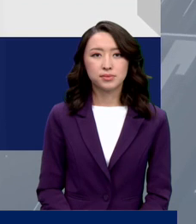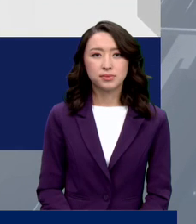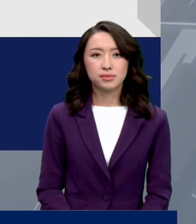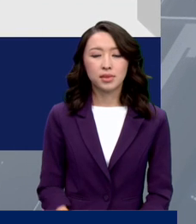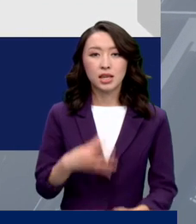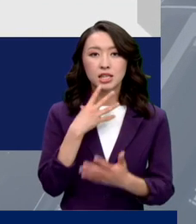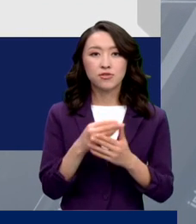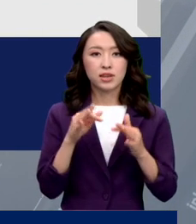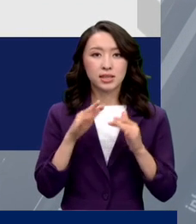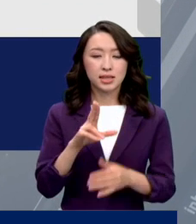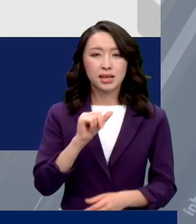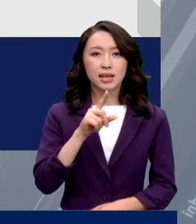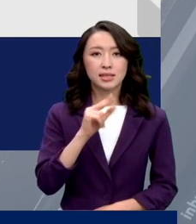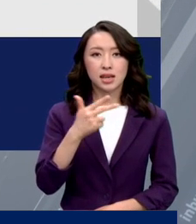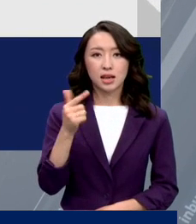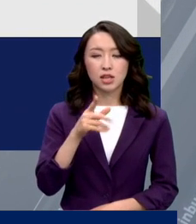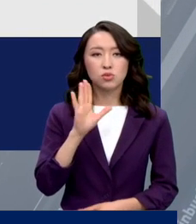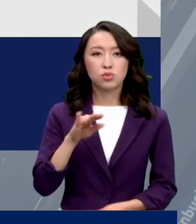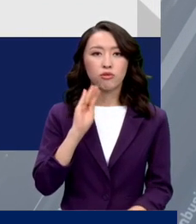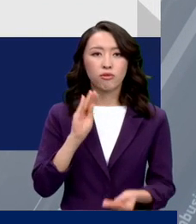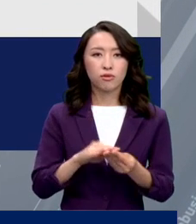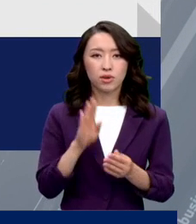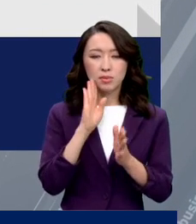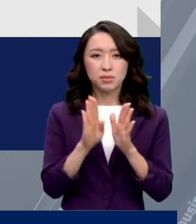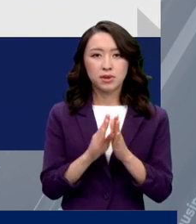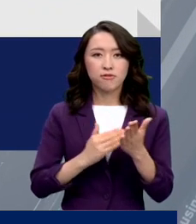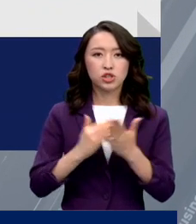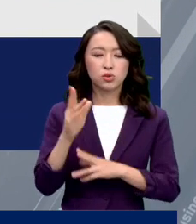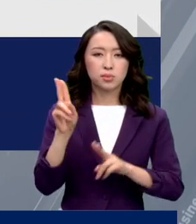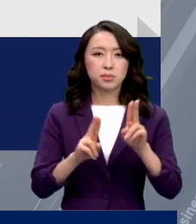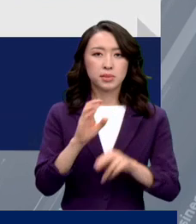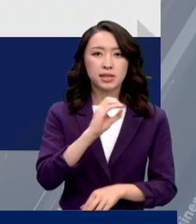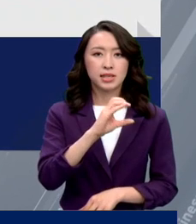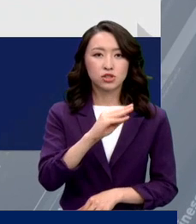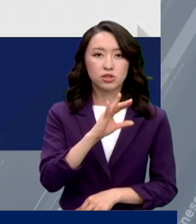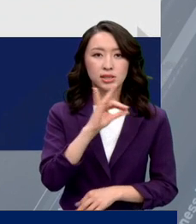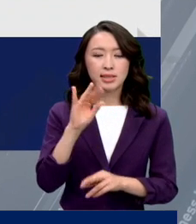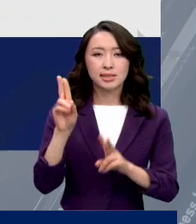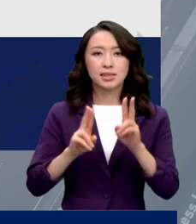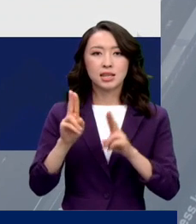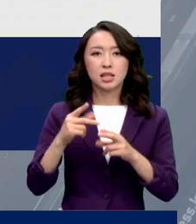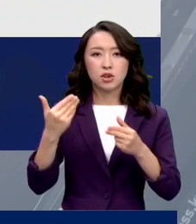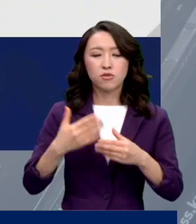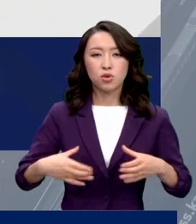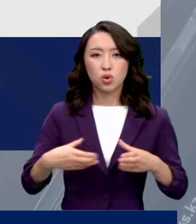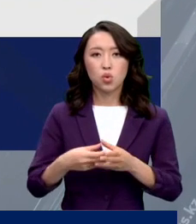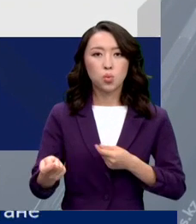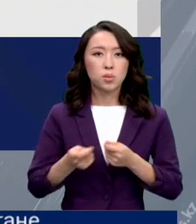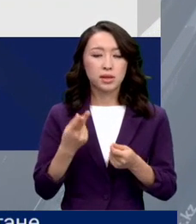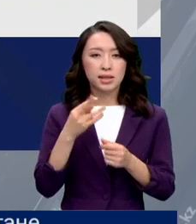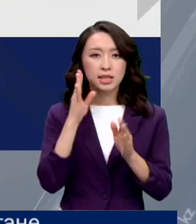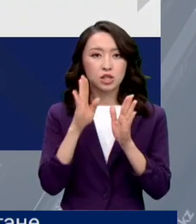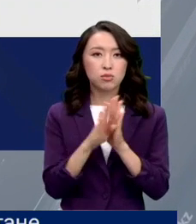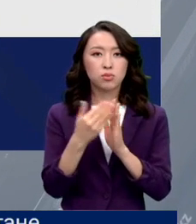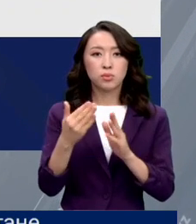В своей деятельности «Казахгаз» будет неизменно придерживаться высоких принципов ESG и стандартов корпоративного управления. Для соблюдения